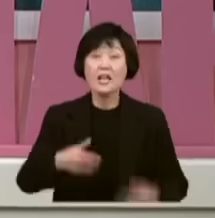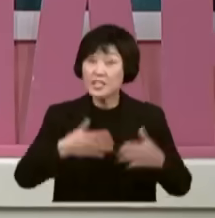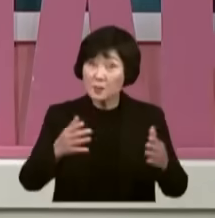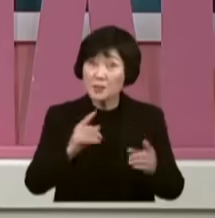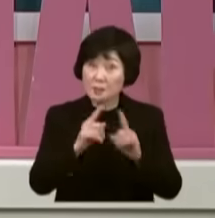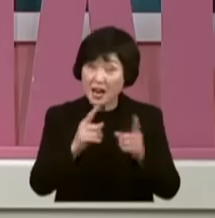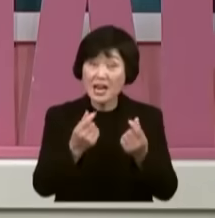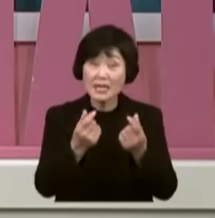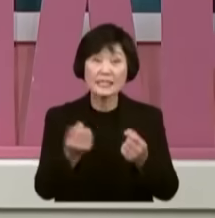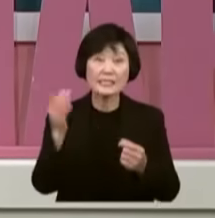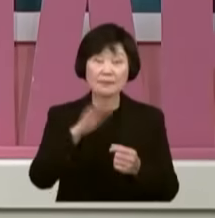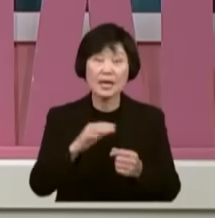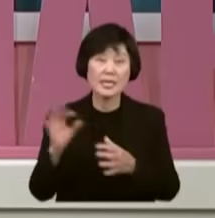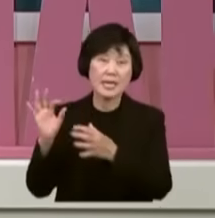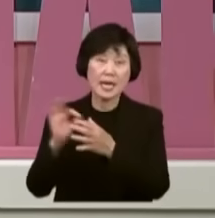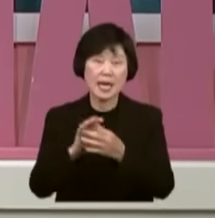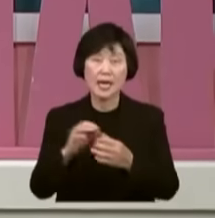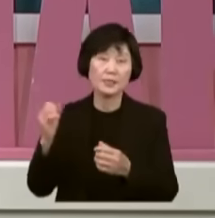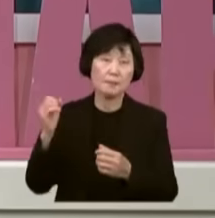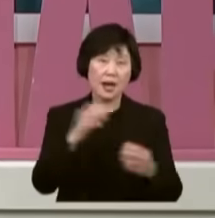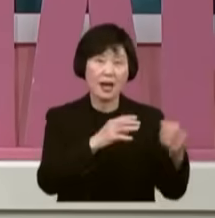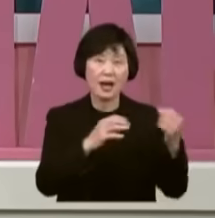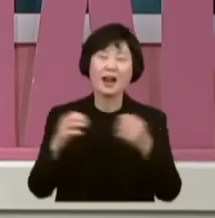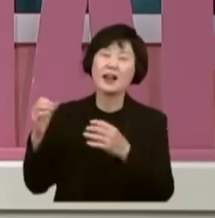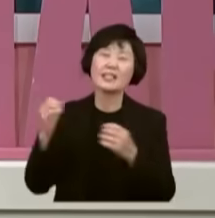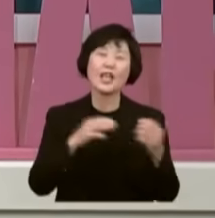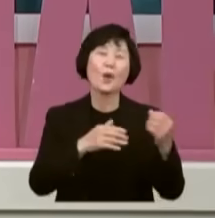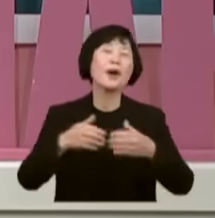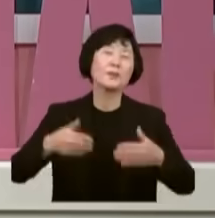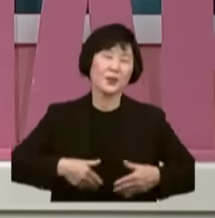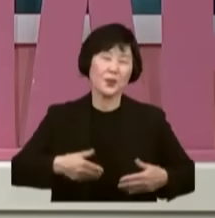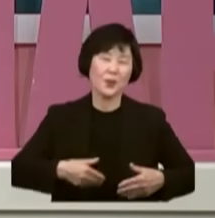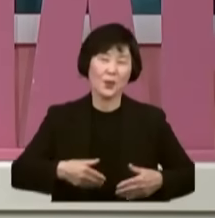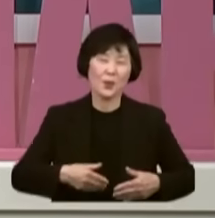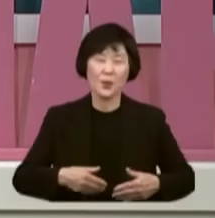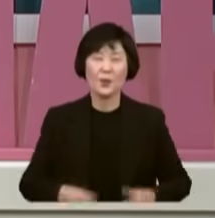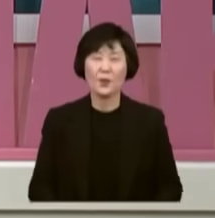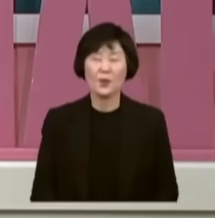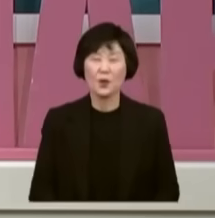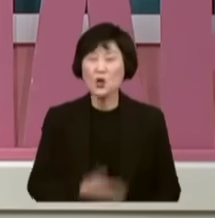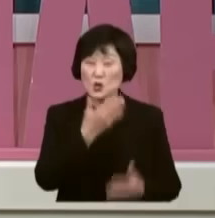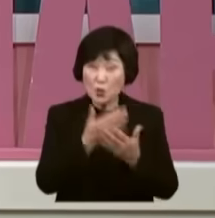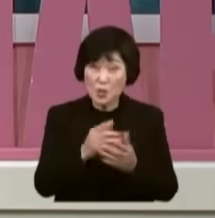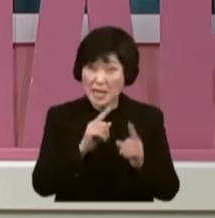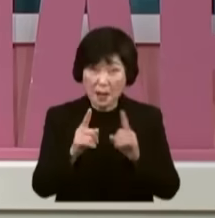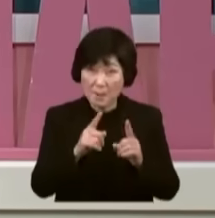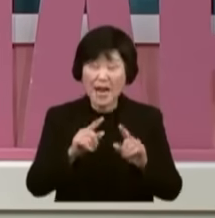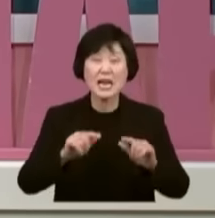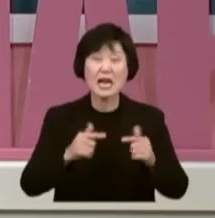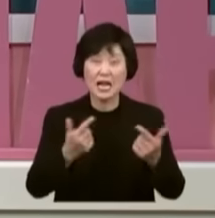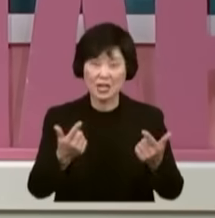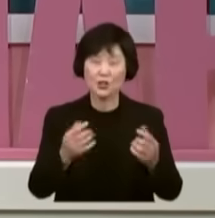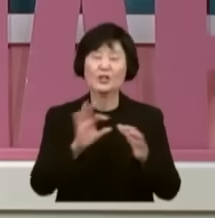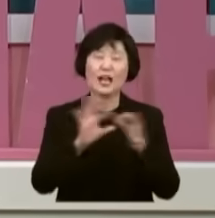가는 거야. 이거는 우리가 정말 새겨야 돼. 말도 안 되는 얘기라도 자꾸 해줘야 이거야. 옷 지나가다